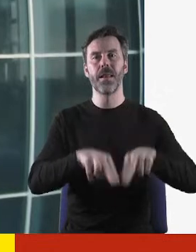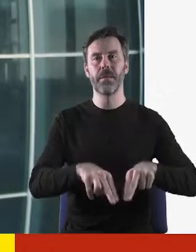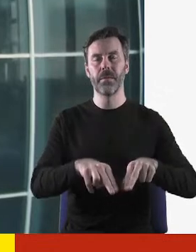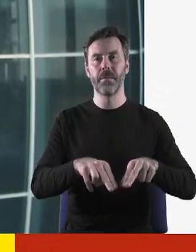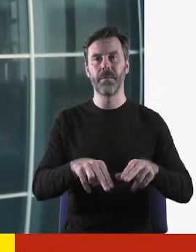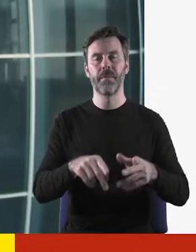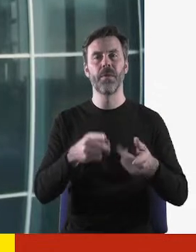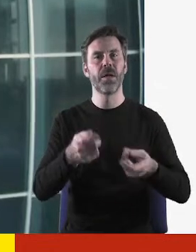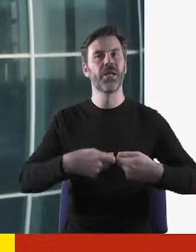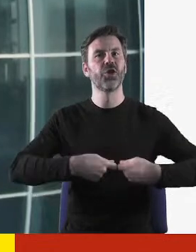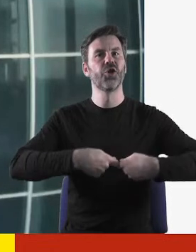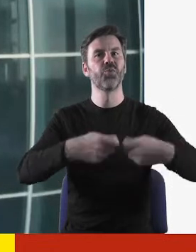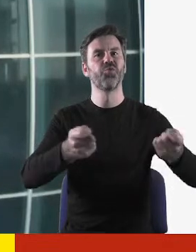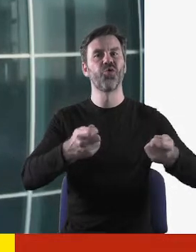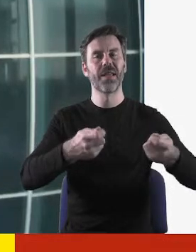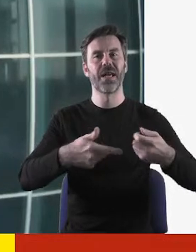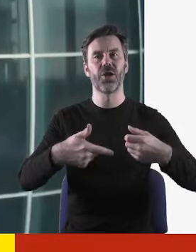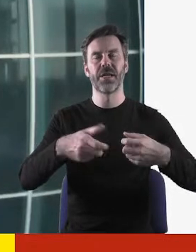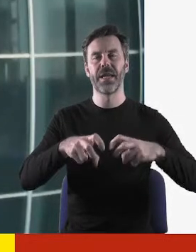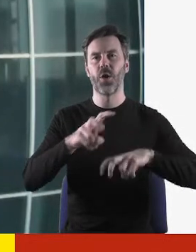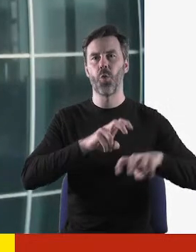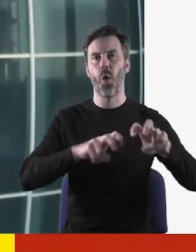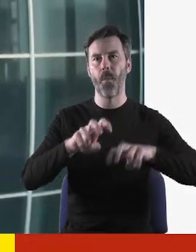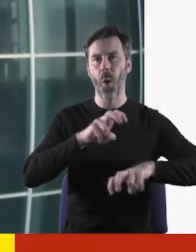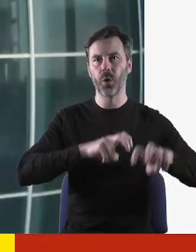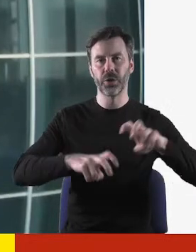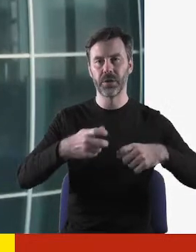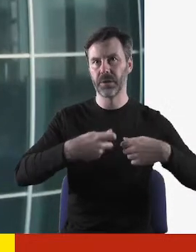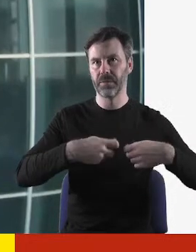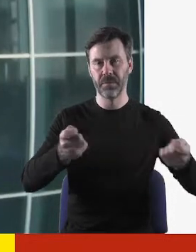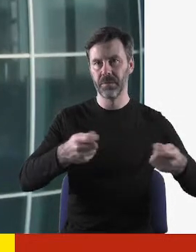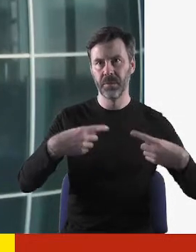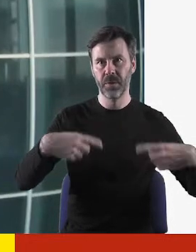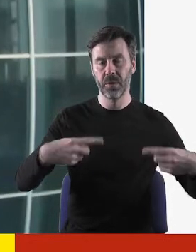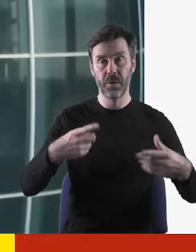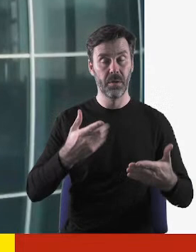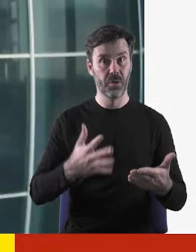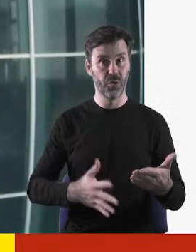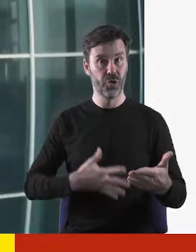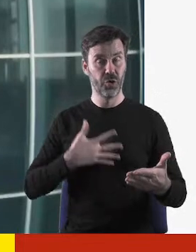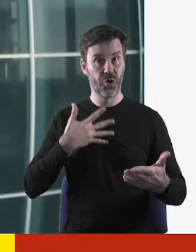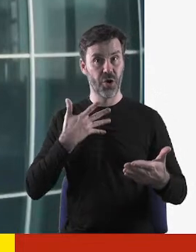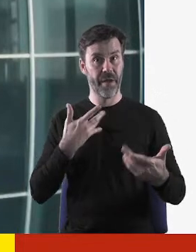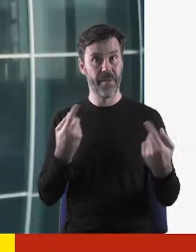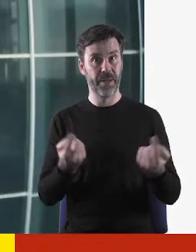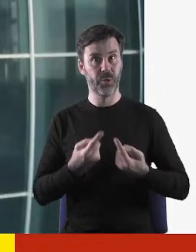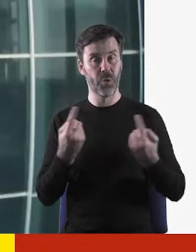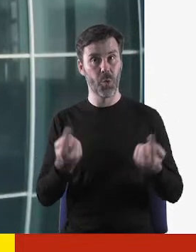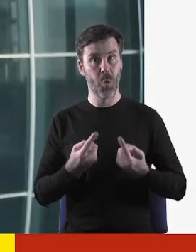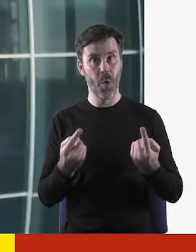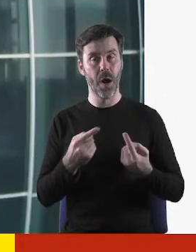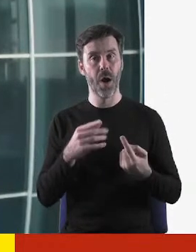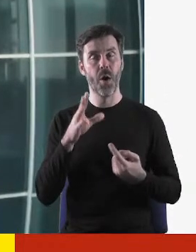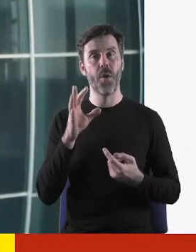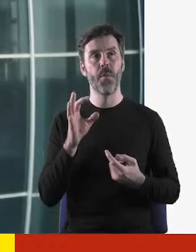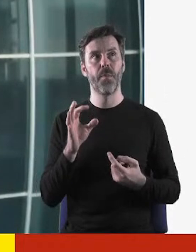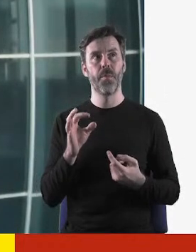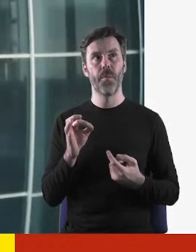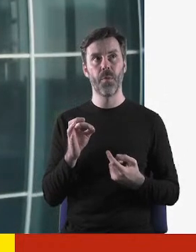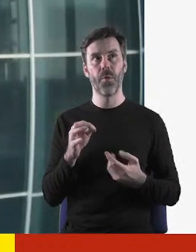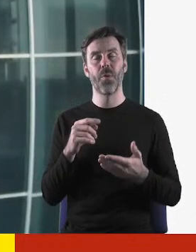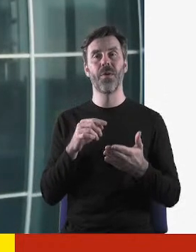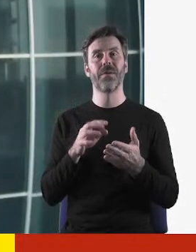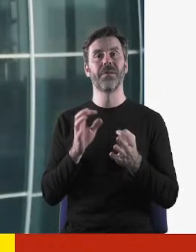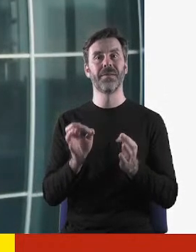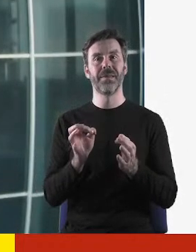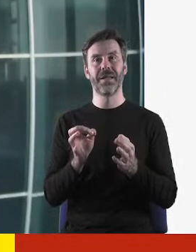ze sprzedaży nieruchomości, tego przychodu ze sprzedaży nieruchomości. To jest o tyle dziwne, szanowni państwo, że w tych czasach,